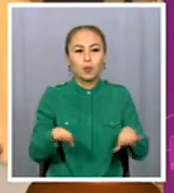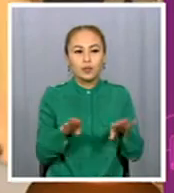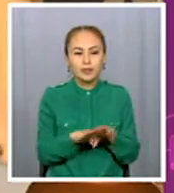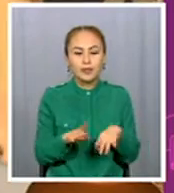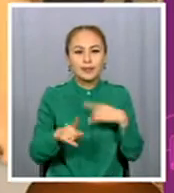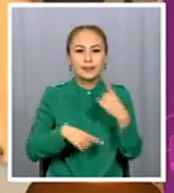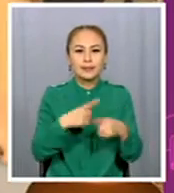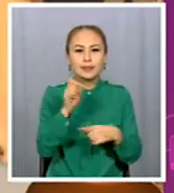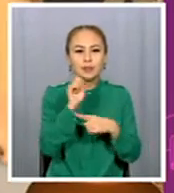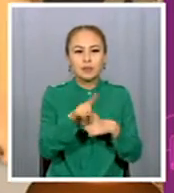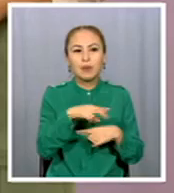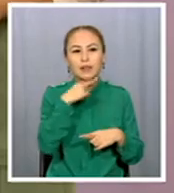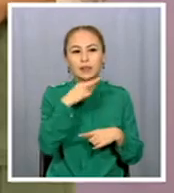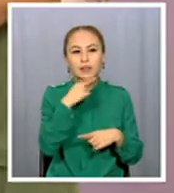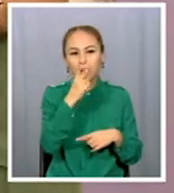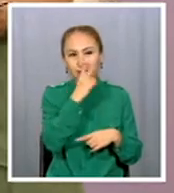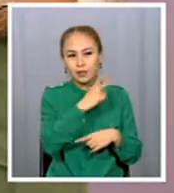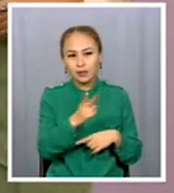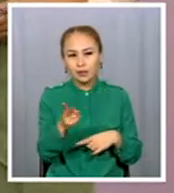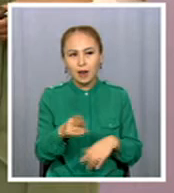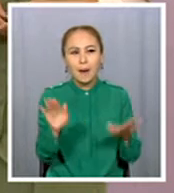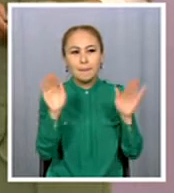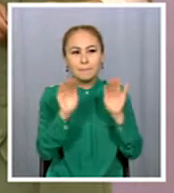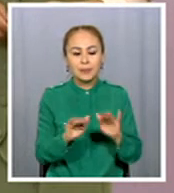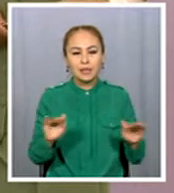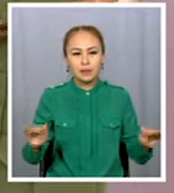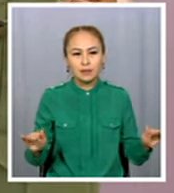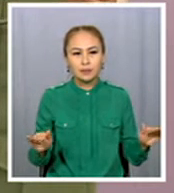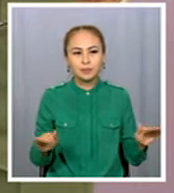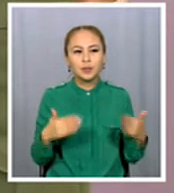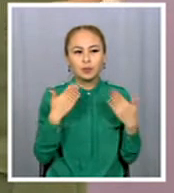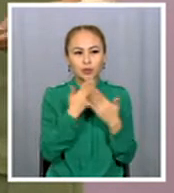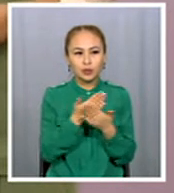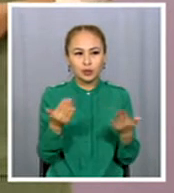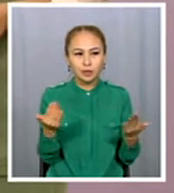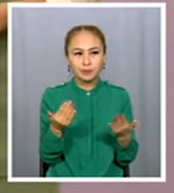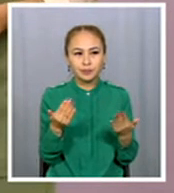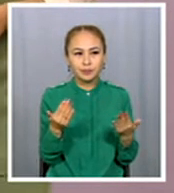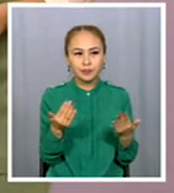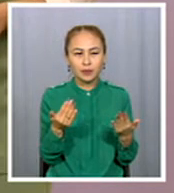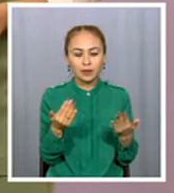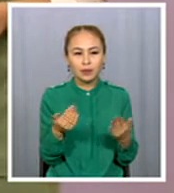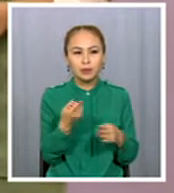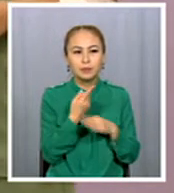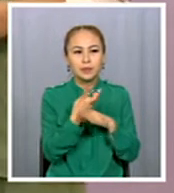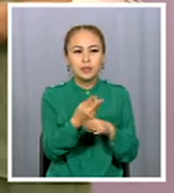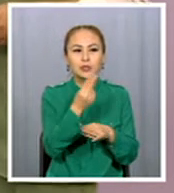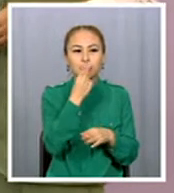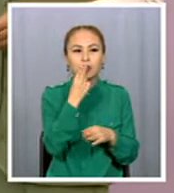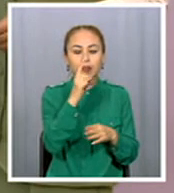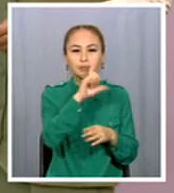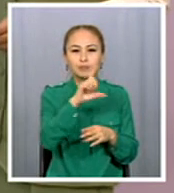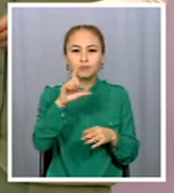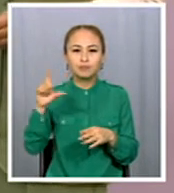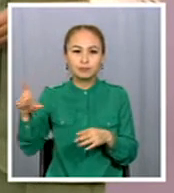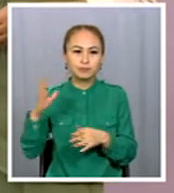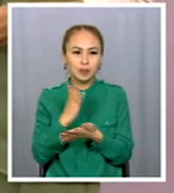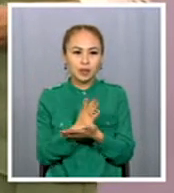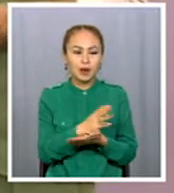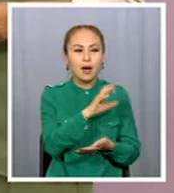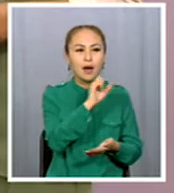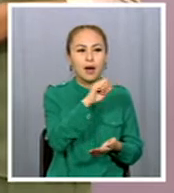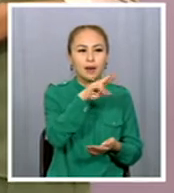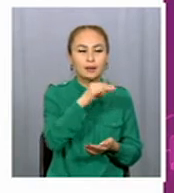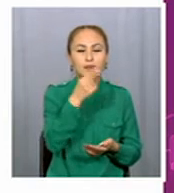тапсырмаға назар аударайық. Балалар, мұнда бірнеше тағам түрі берілген. Әли таңғы